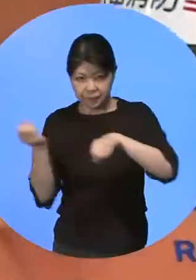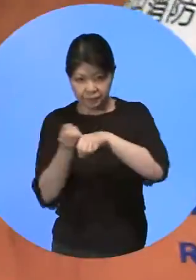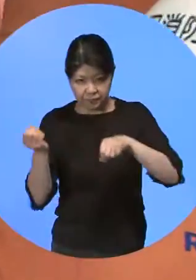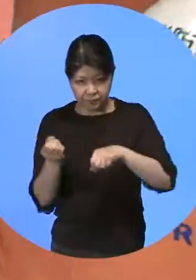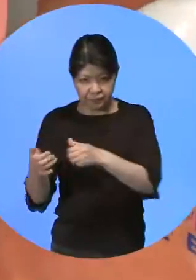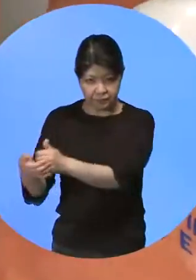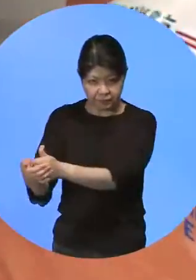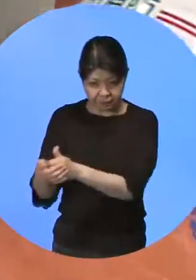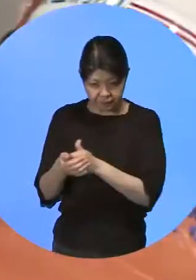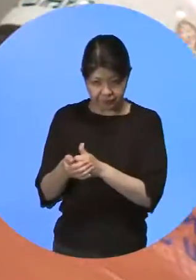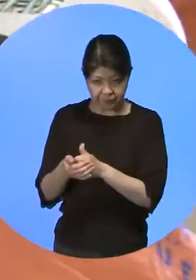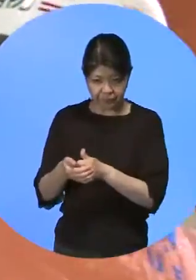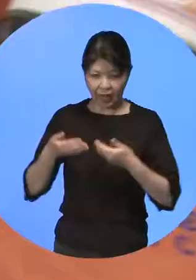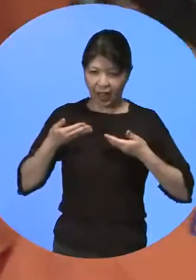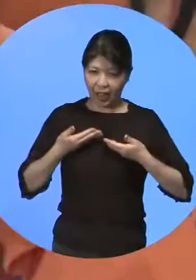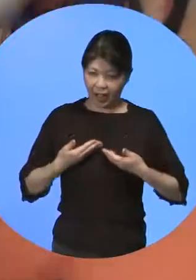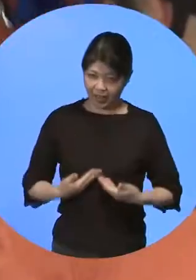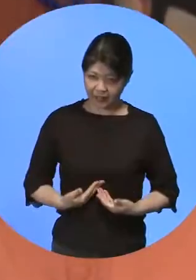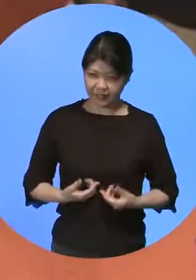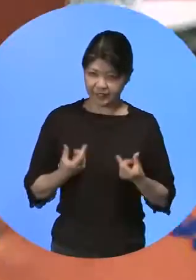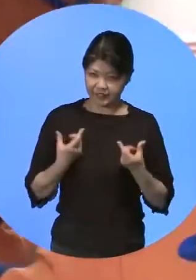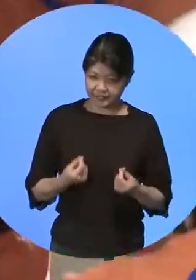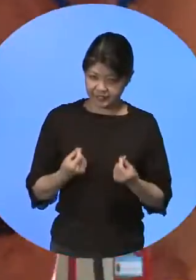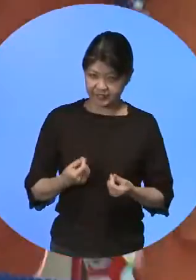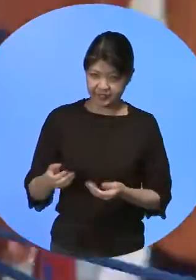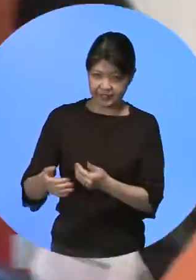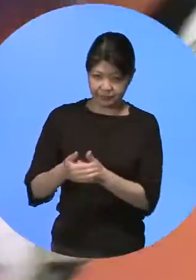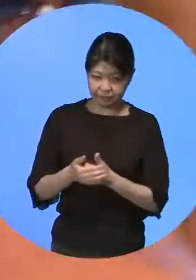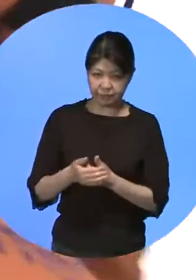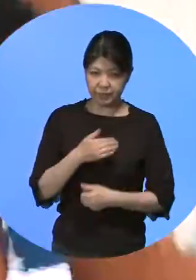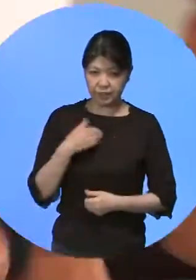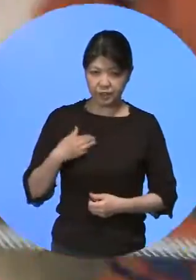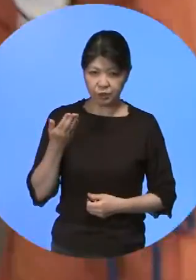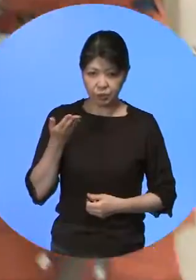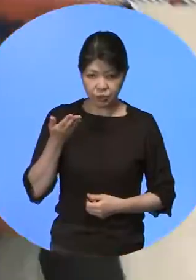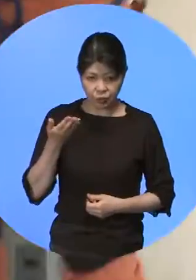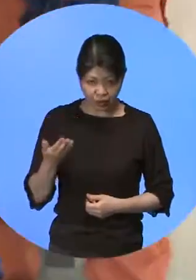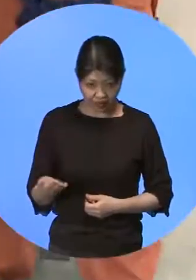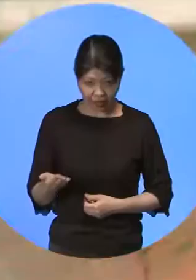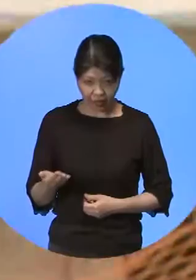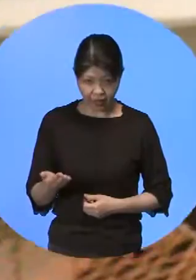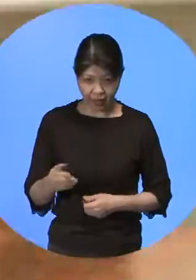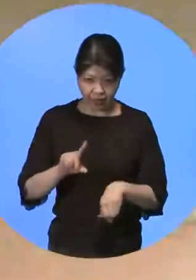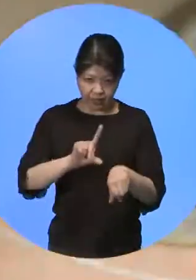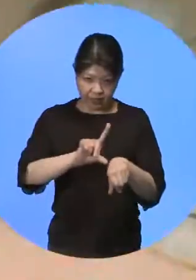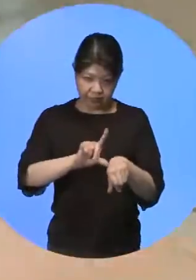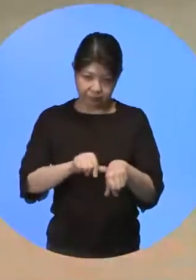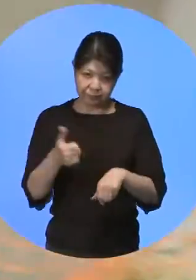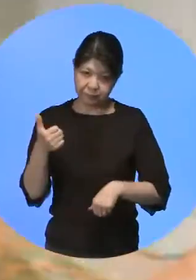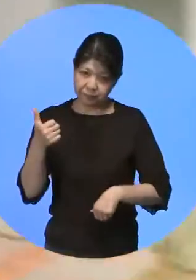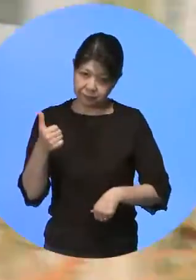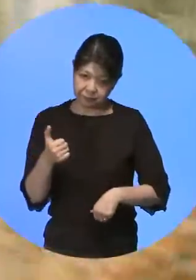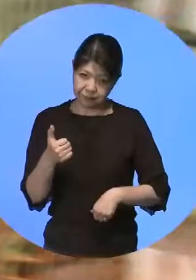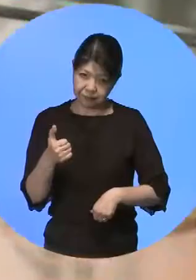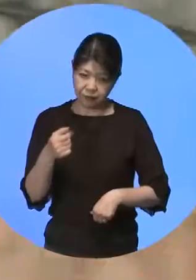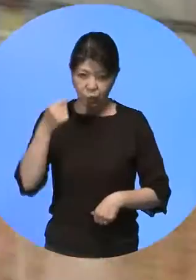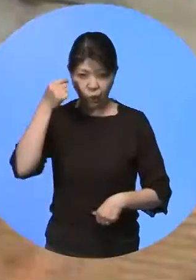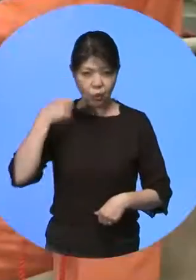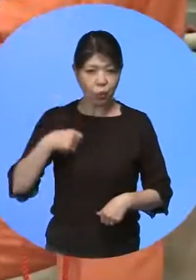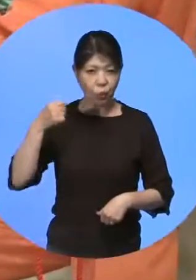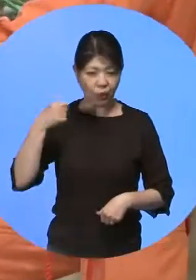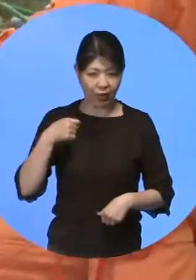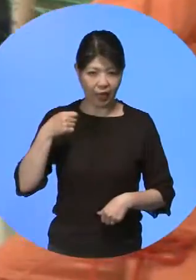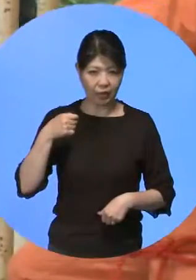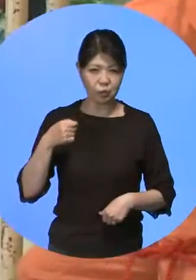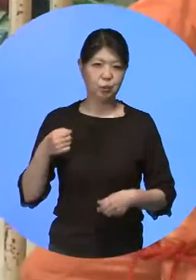にロープを使って渡り、そこにいる要救助者をロープに吊り下げて牽引し救出した